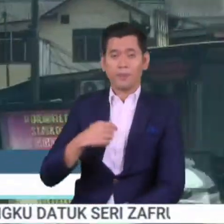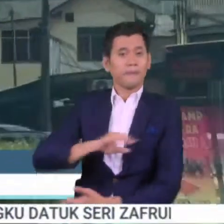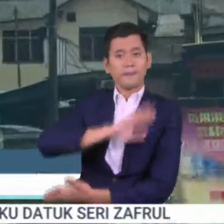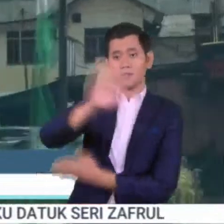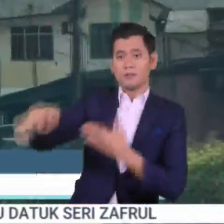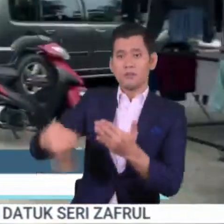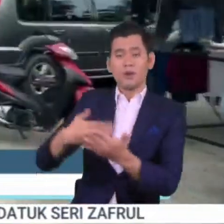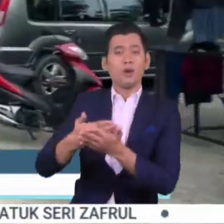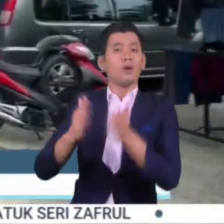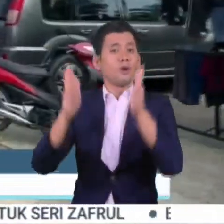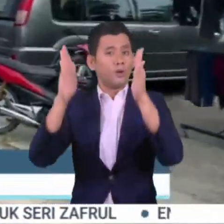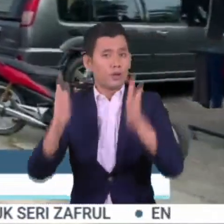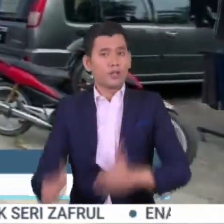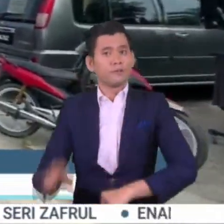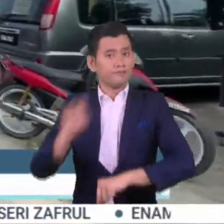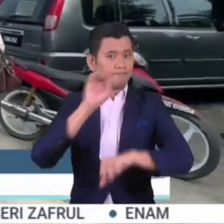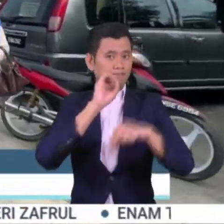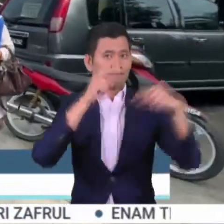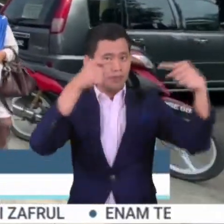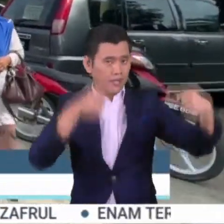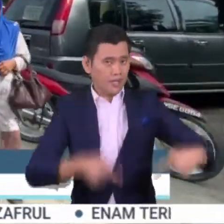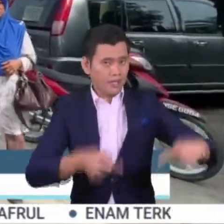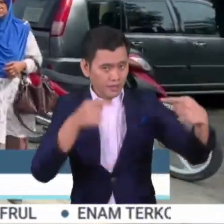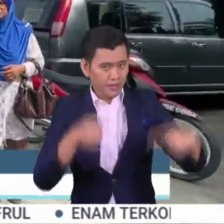bertanding, supaya menjaga